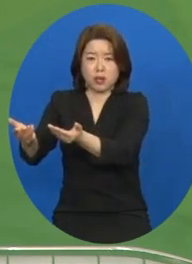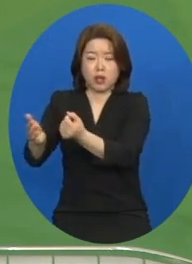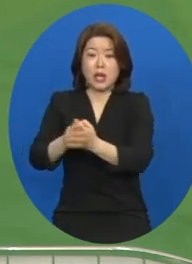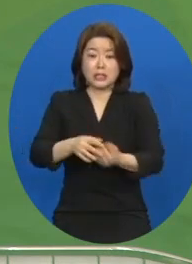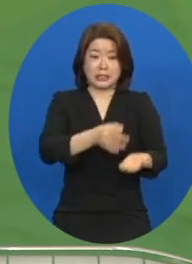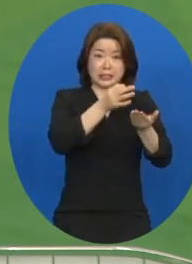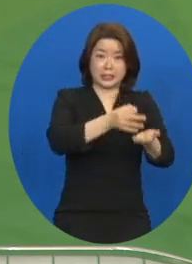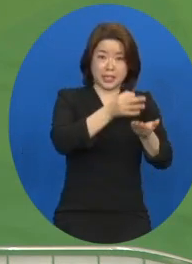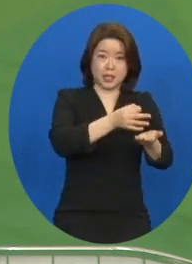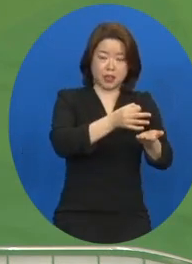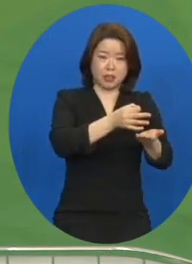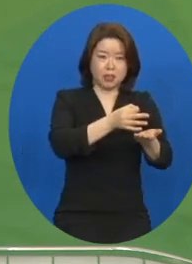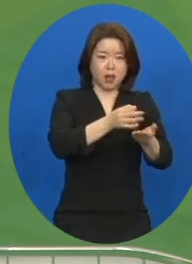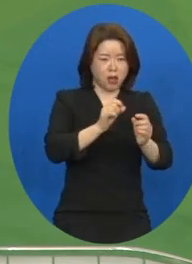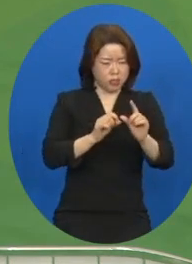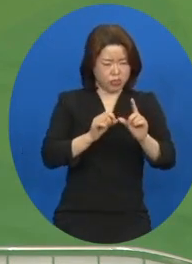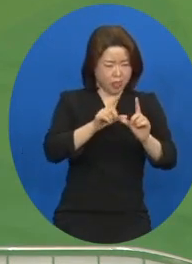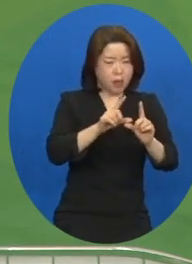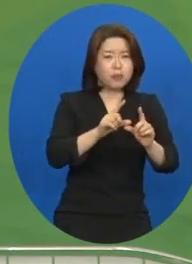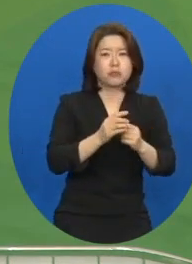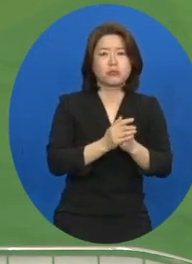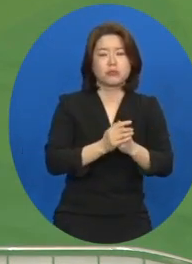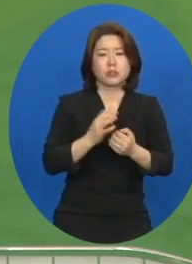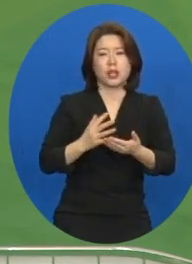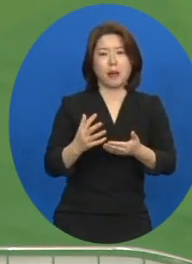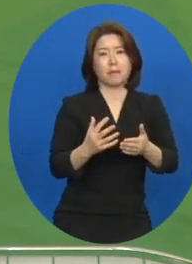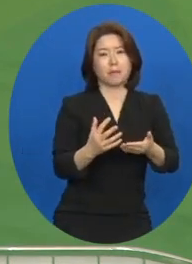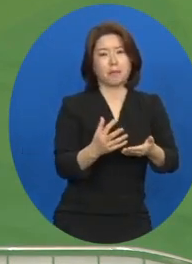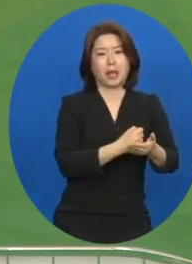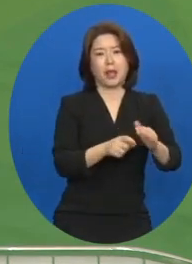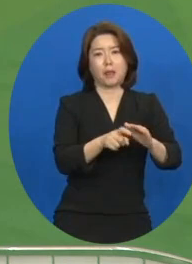재산의 상당 부분을 자기가 가로챘다는 거죠.